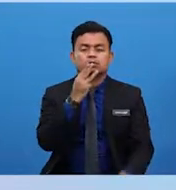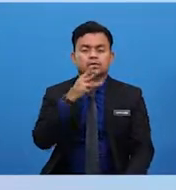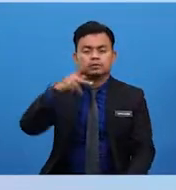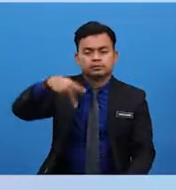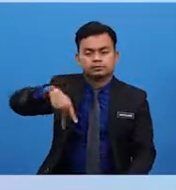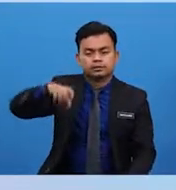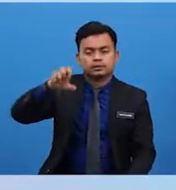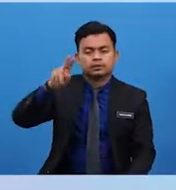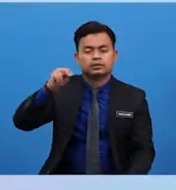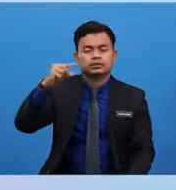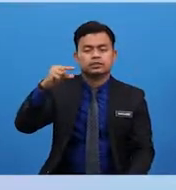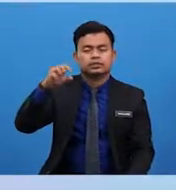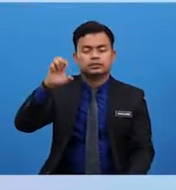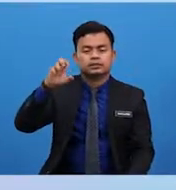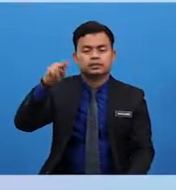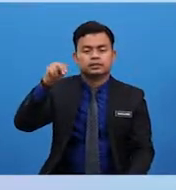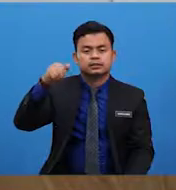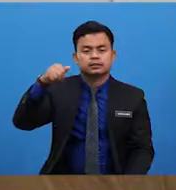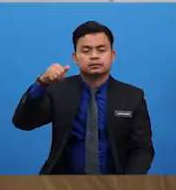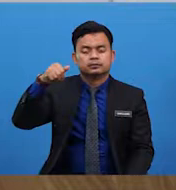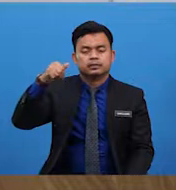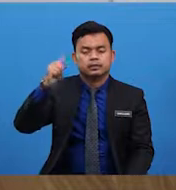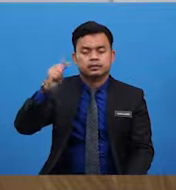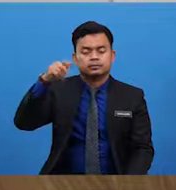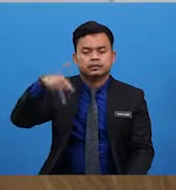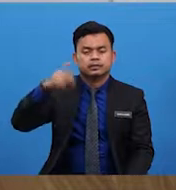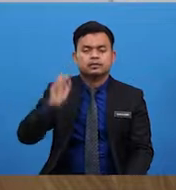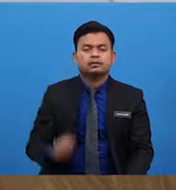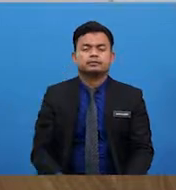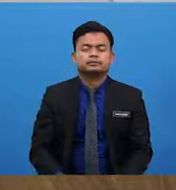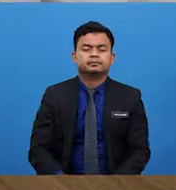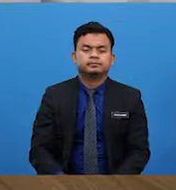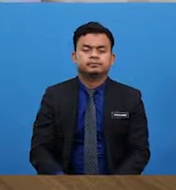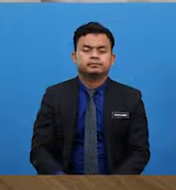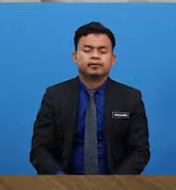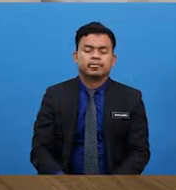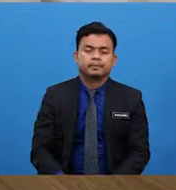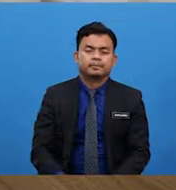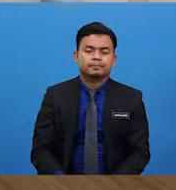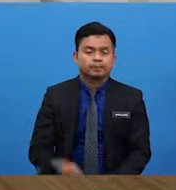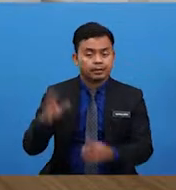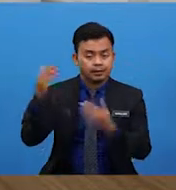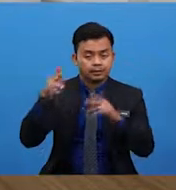itu yang boleh dijadikan sebagai emosi dalam menyampaikan sebuah karya tuh